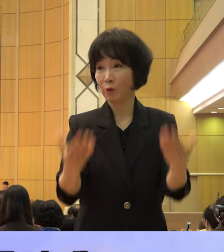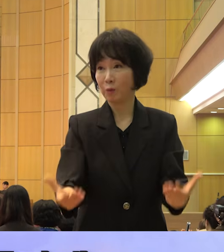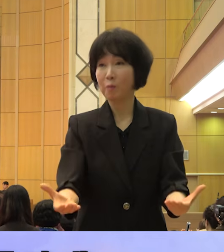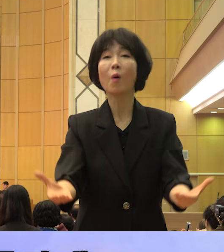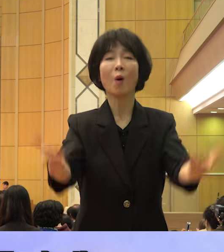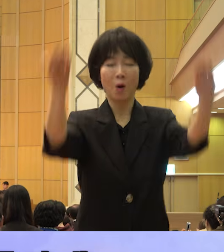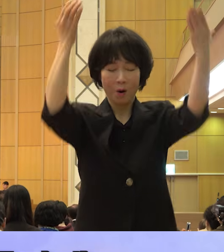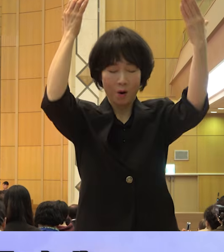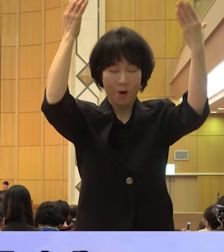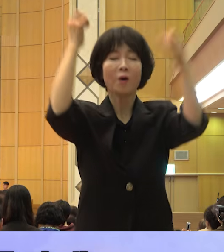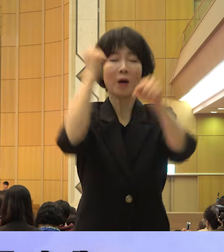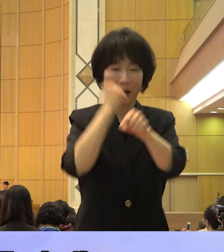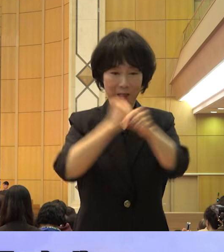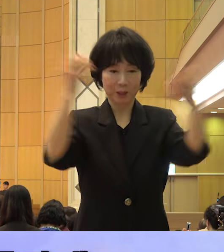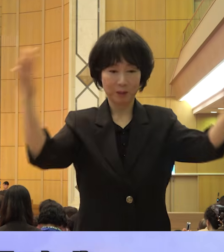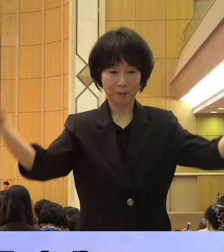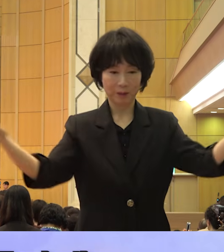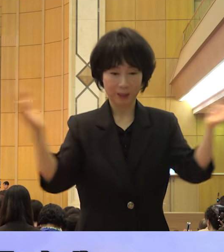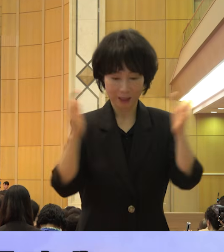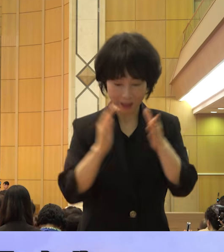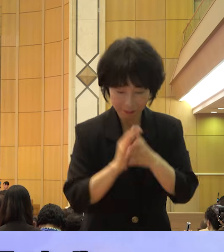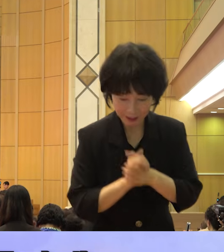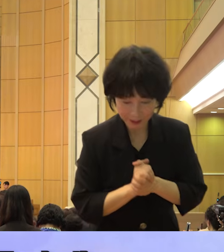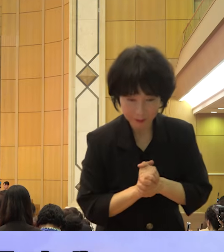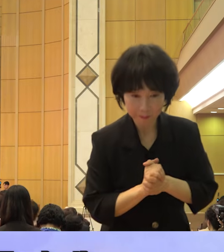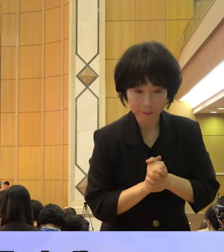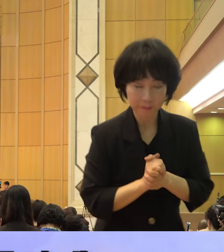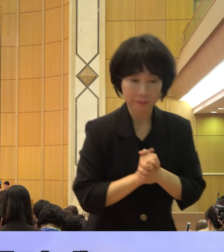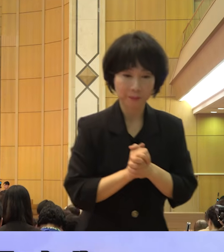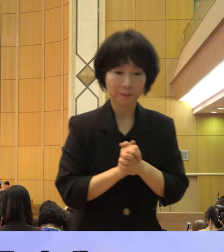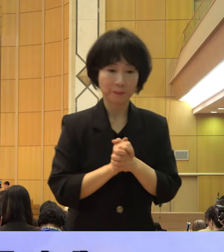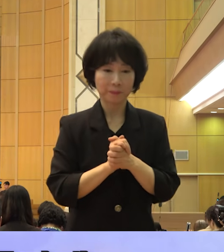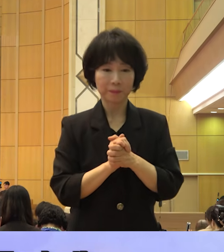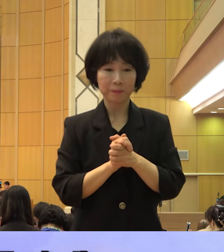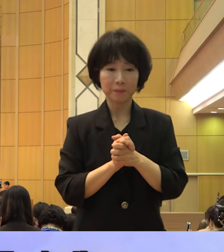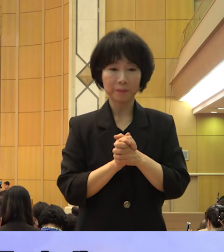하나님 축복하심을.